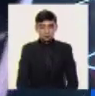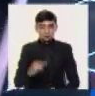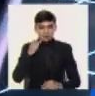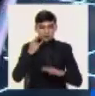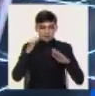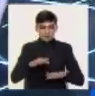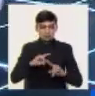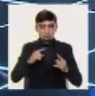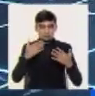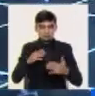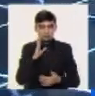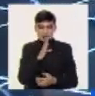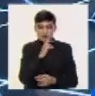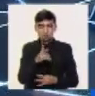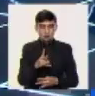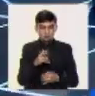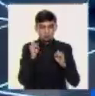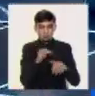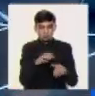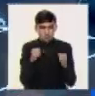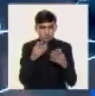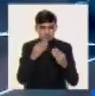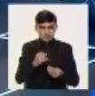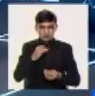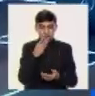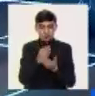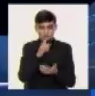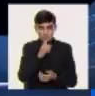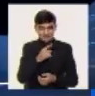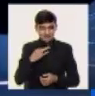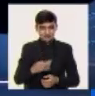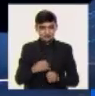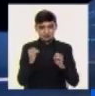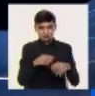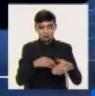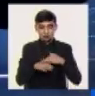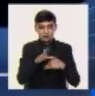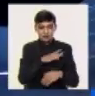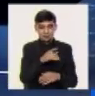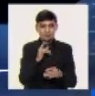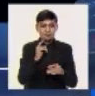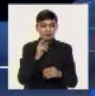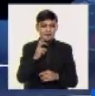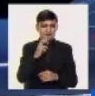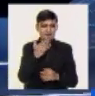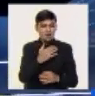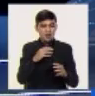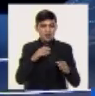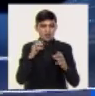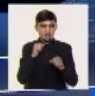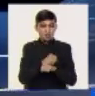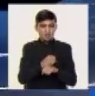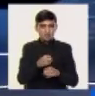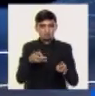Павлодаре задержали мать, бросившую на морозе своего годовалого сына. Она оставила его на трамвайной остановке возле